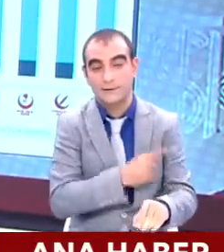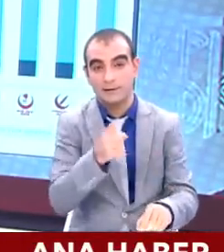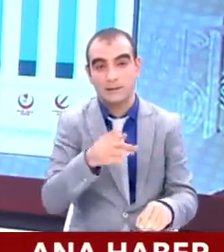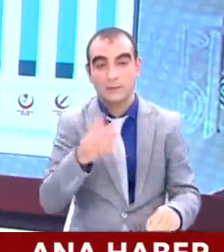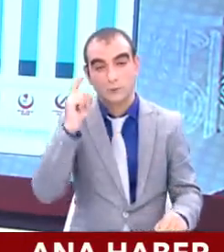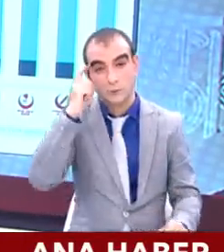Çıkmış olacak